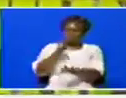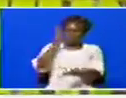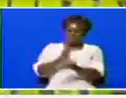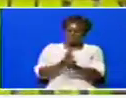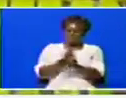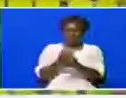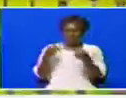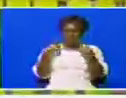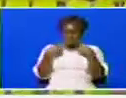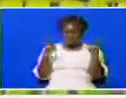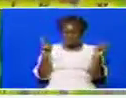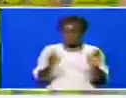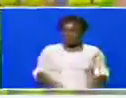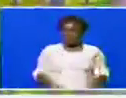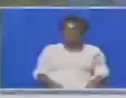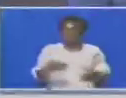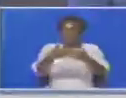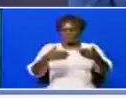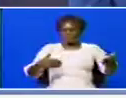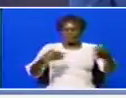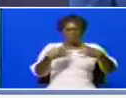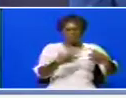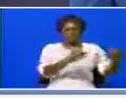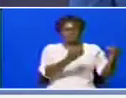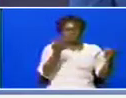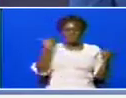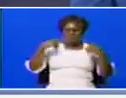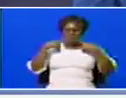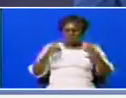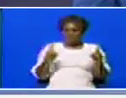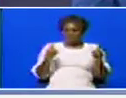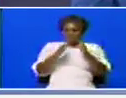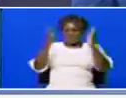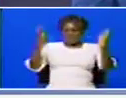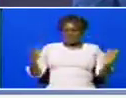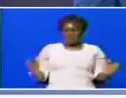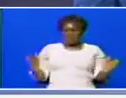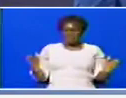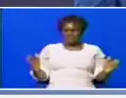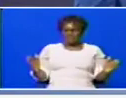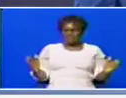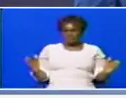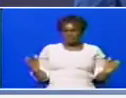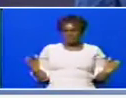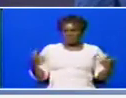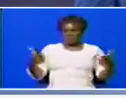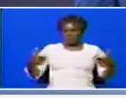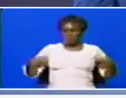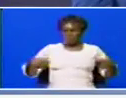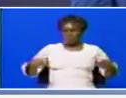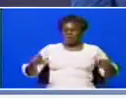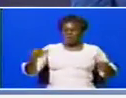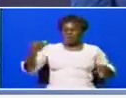hayo, Zubeida. Na Lofti, kabla haujaondoka, walitangaza awali kuwa meza hiyo ambayo umeitengeneza ni kutoa nafasi kwa wale